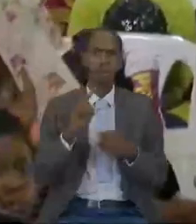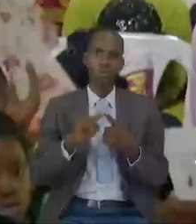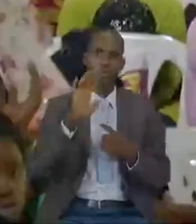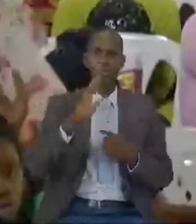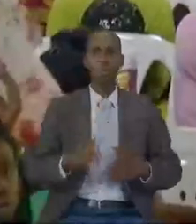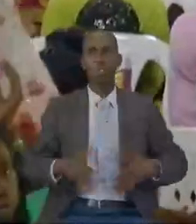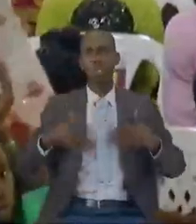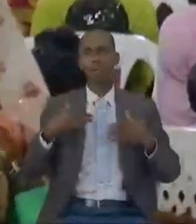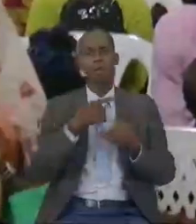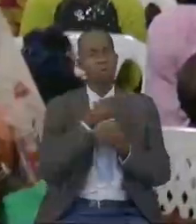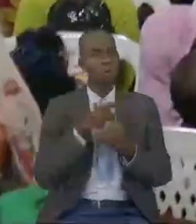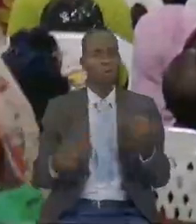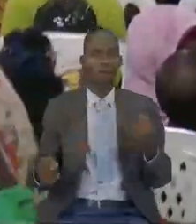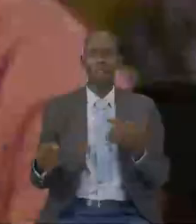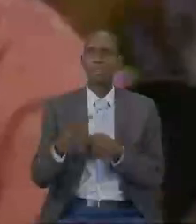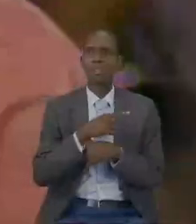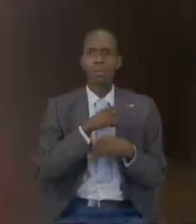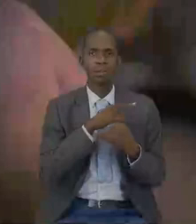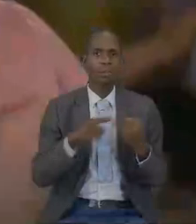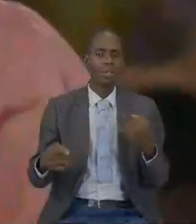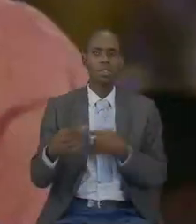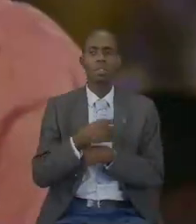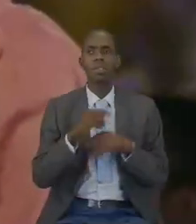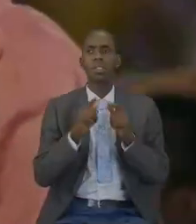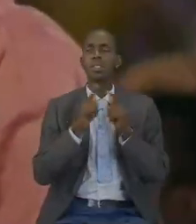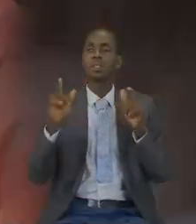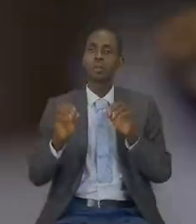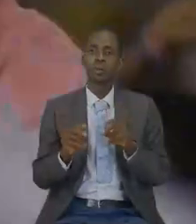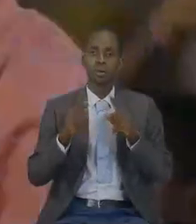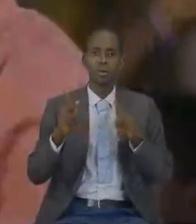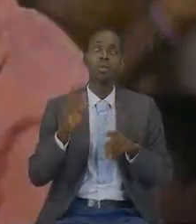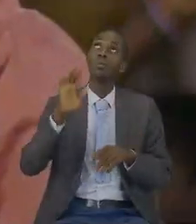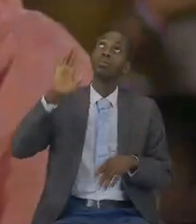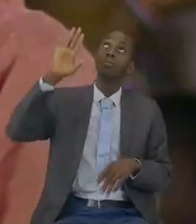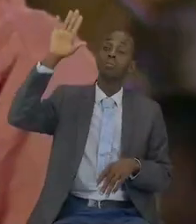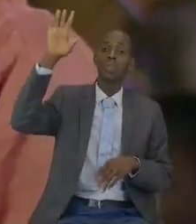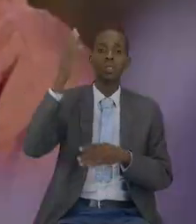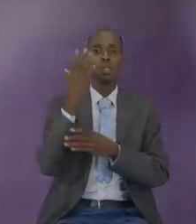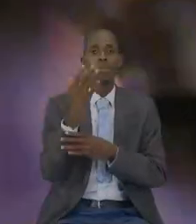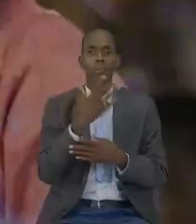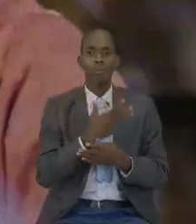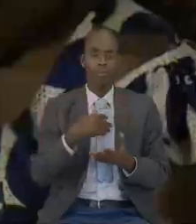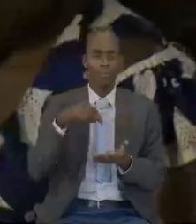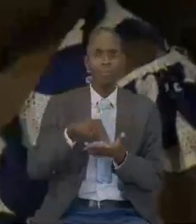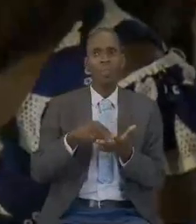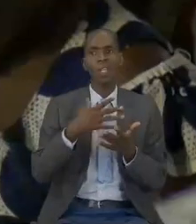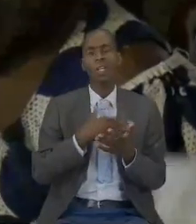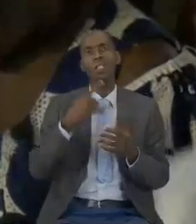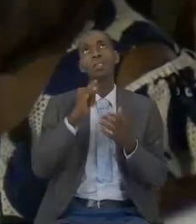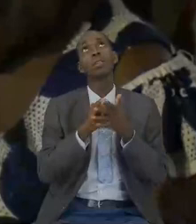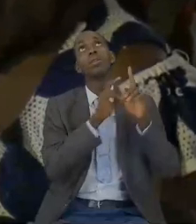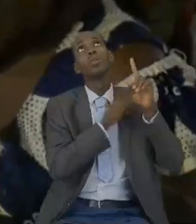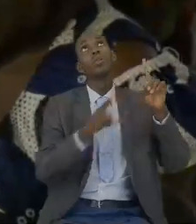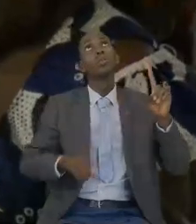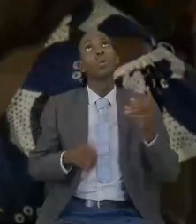viendra dans ta vie. Le dernier jour, le dernier jour, le dernier jour, grande opportunité, lève ta main. Et mets-toi debout